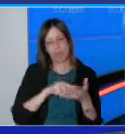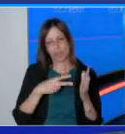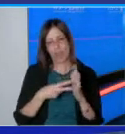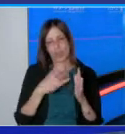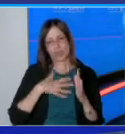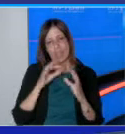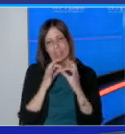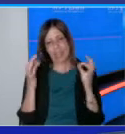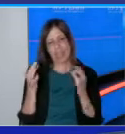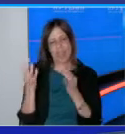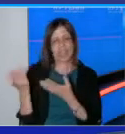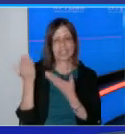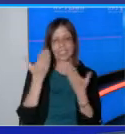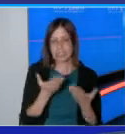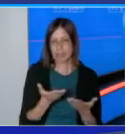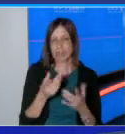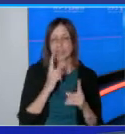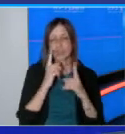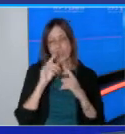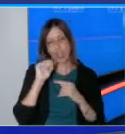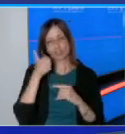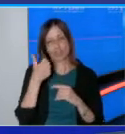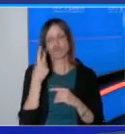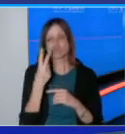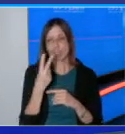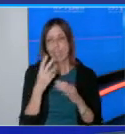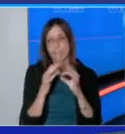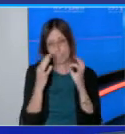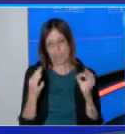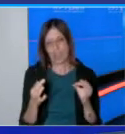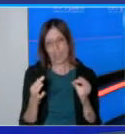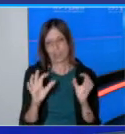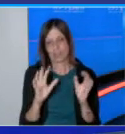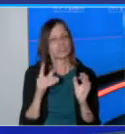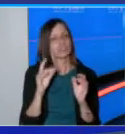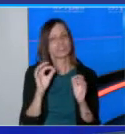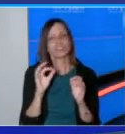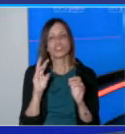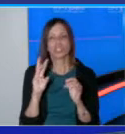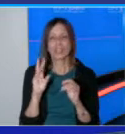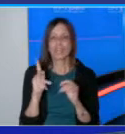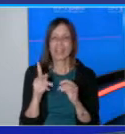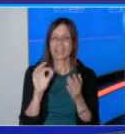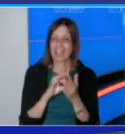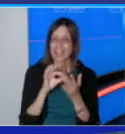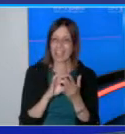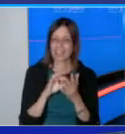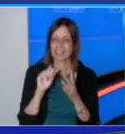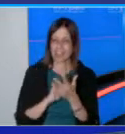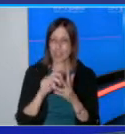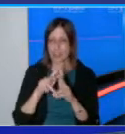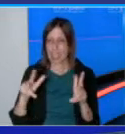להתחיל מלהזמין אל הדיון הראשון, שניים בהתחלה לפחות. שירין פלח סייב, כתבת הארץ